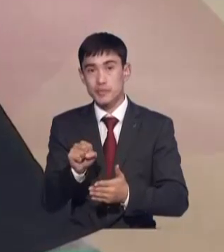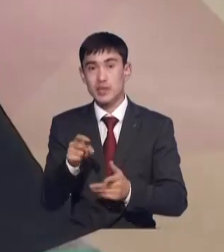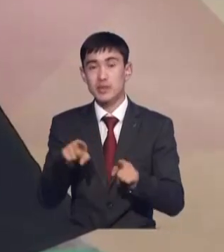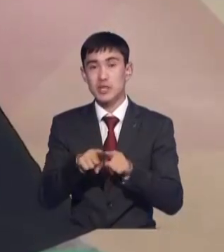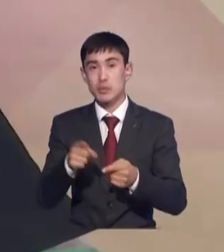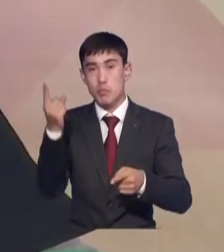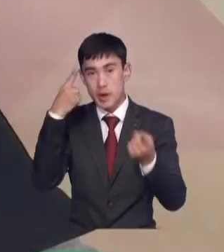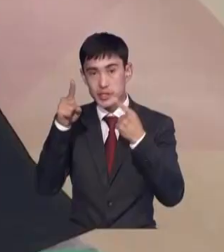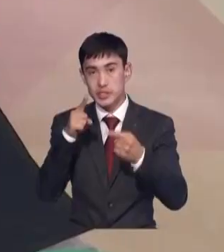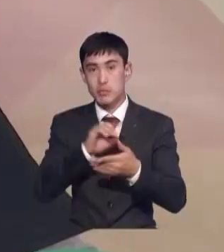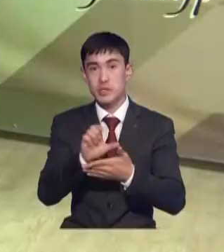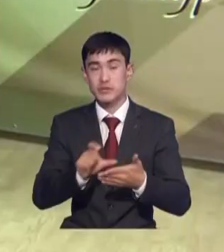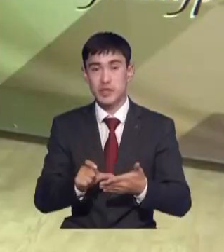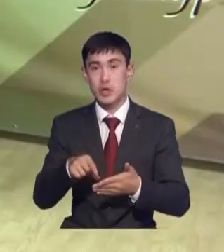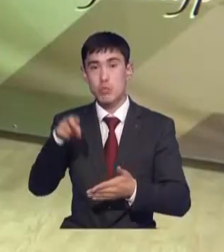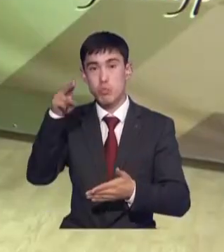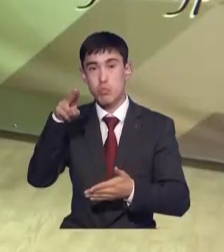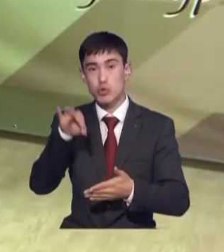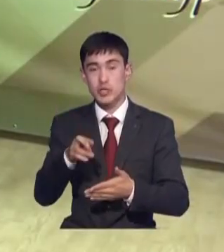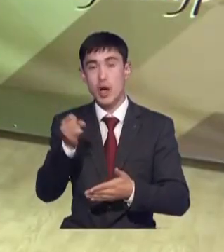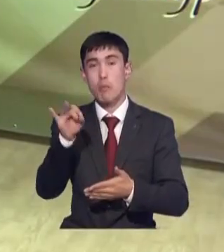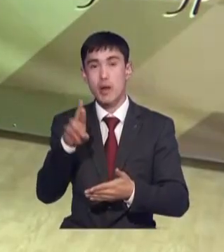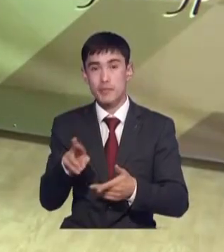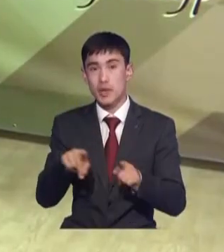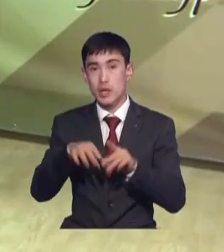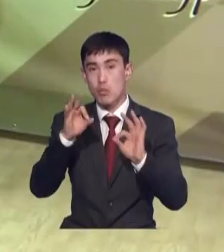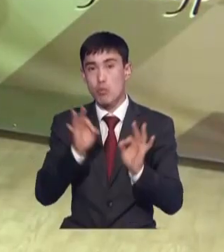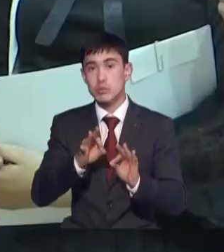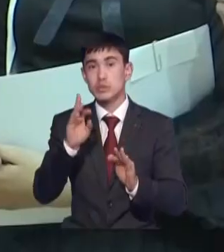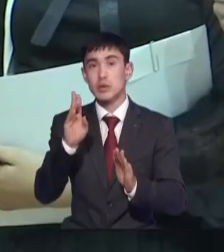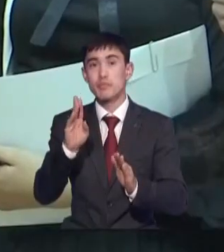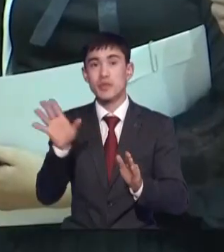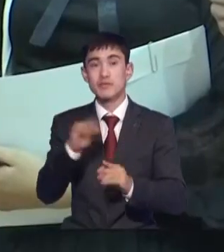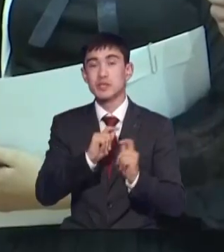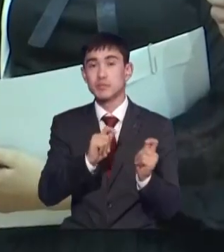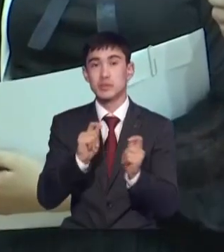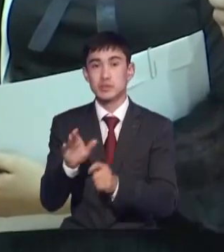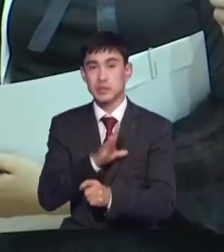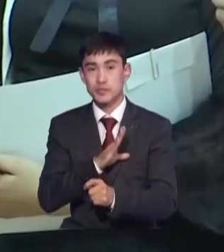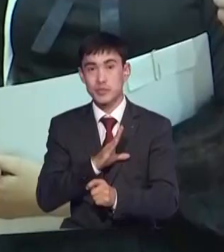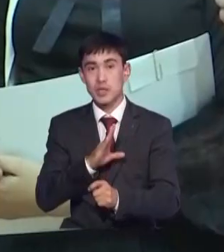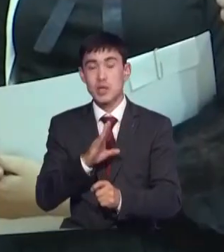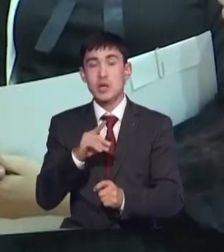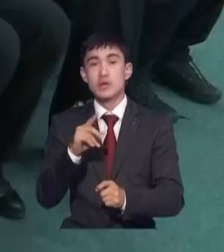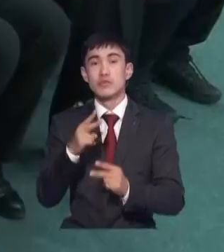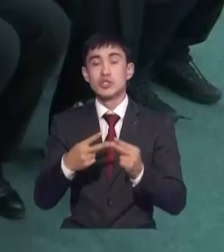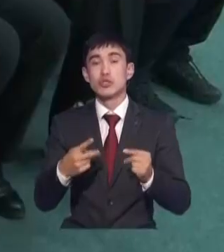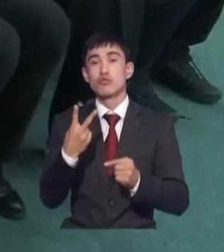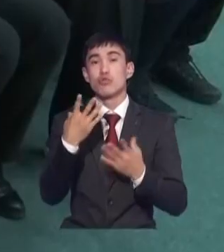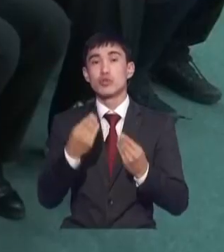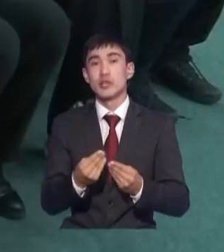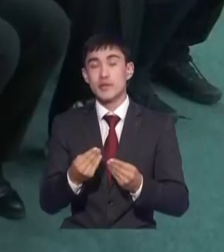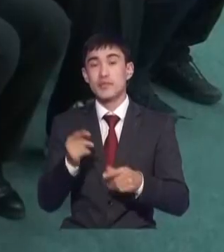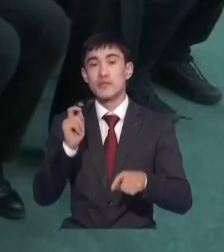а также поэтических произведений Пушкина и Абая. Таким образом, без награды не остался никто. Стоит отметить, что в течение 2